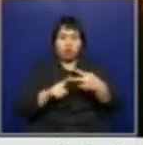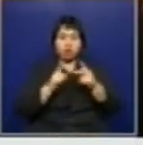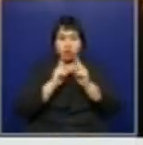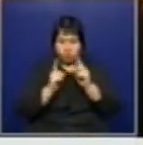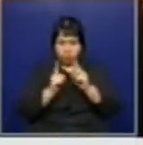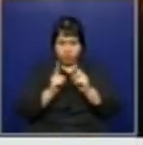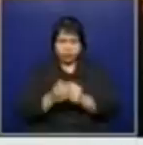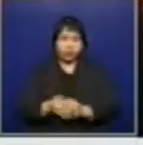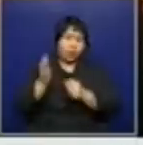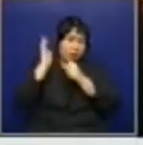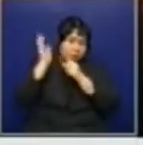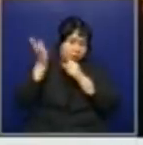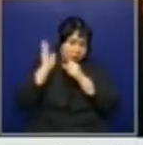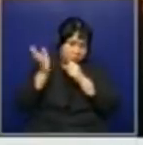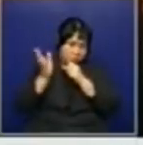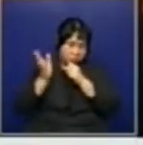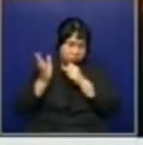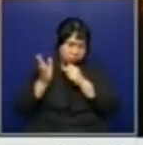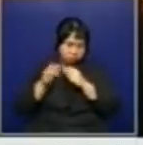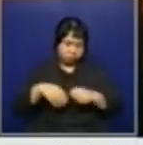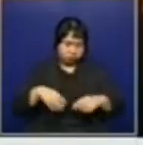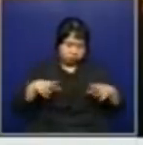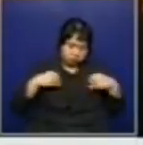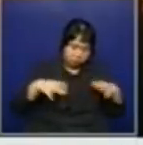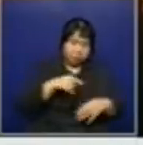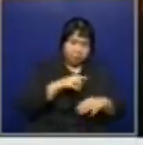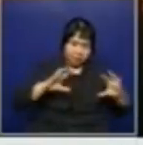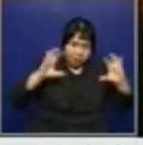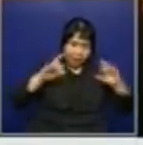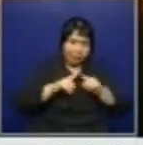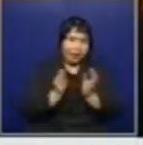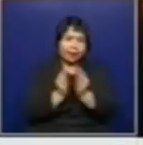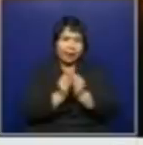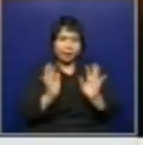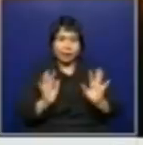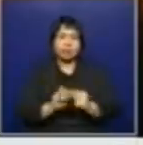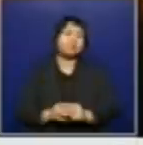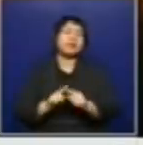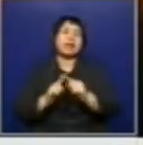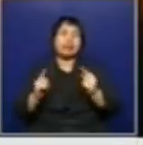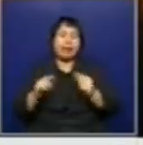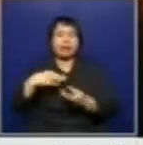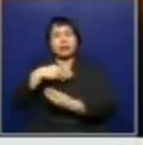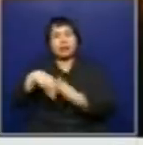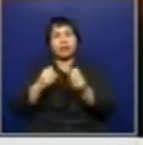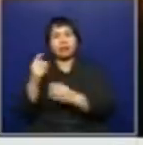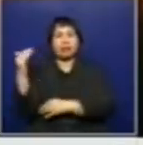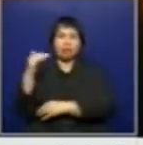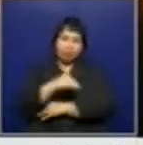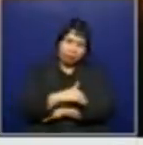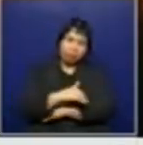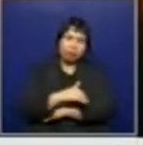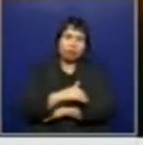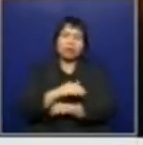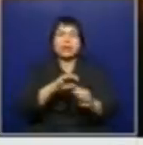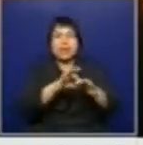ะอภิปรายไม่ไว้วางใจโดยไม่ลงมตินะแต่เรากำลังพูดเรื่องเศรษฐกิจที่ล้มเหลวแล้วจึงมาเกี่ยว